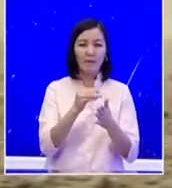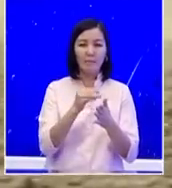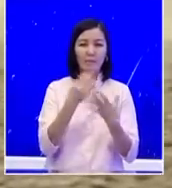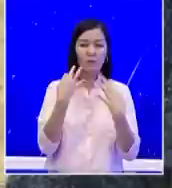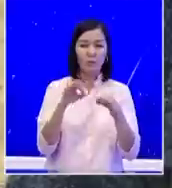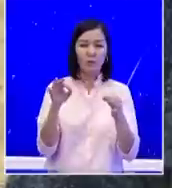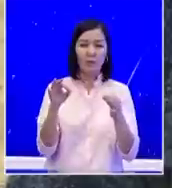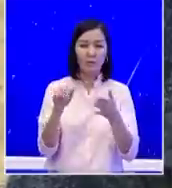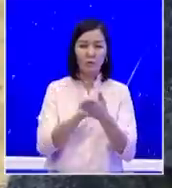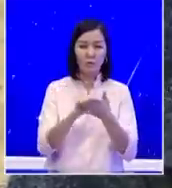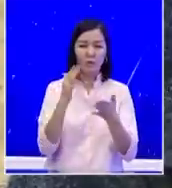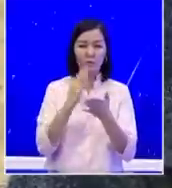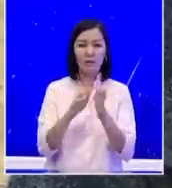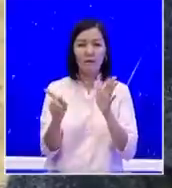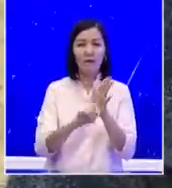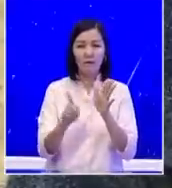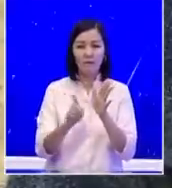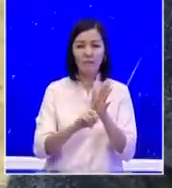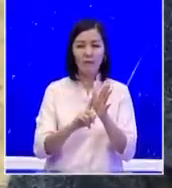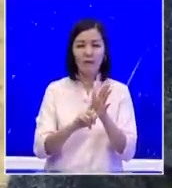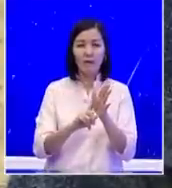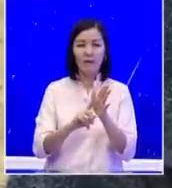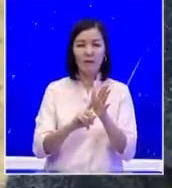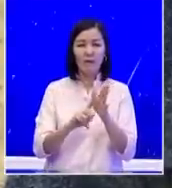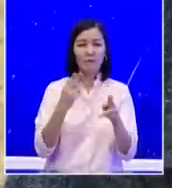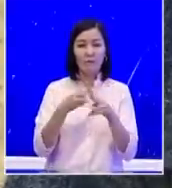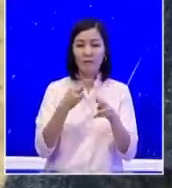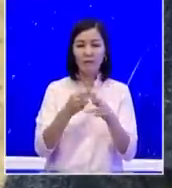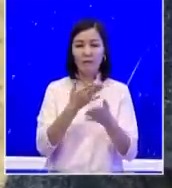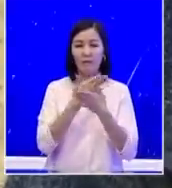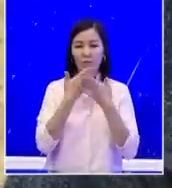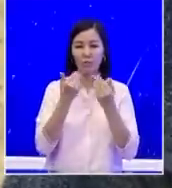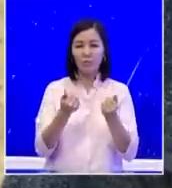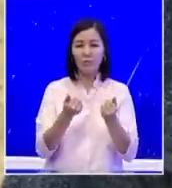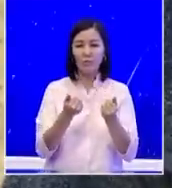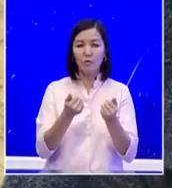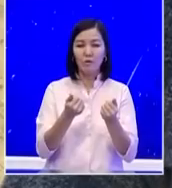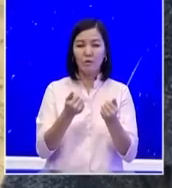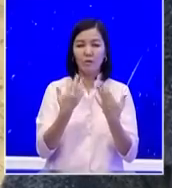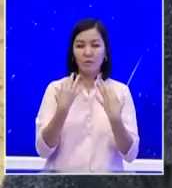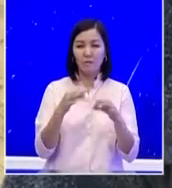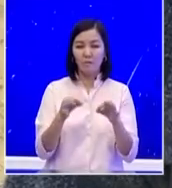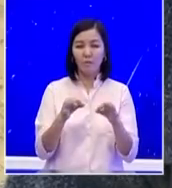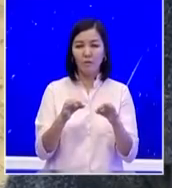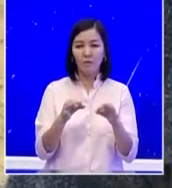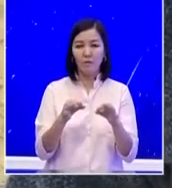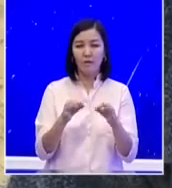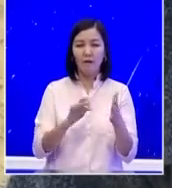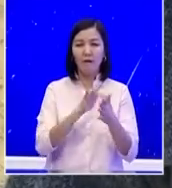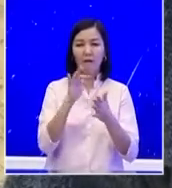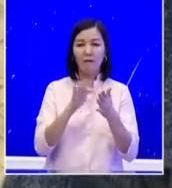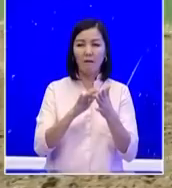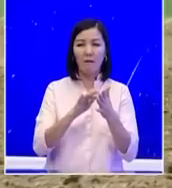бар, сон ар-бер жүріс через пропуск жүріп жатыр. Ешқандай енді кедергі болып атқан жоқ. Қалаға болсын,